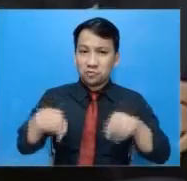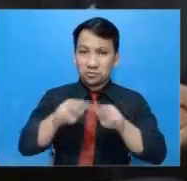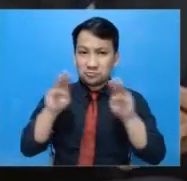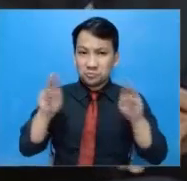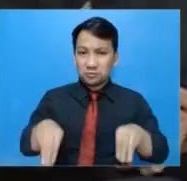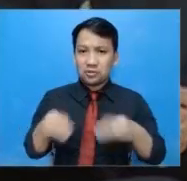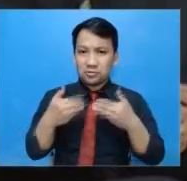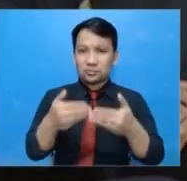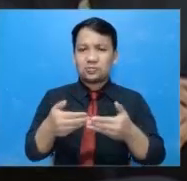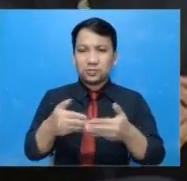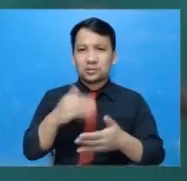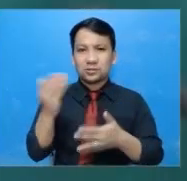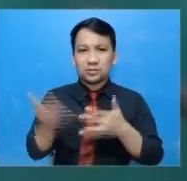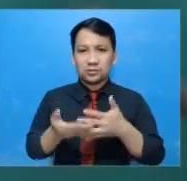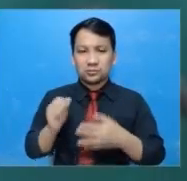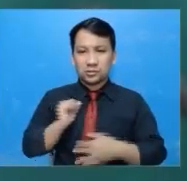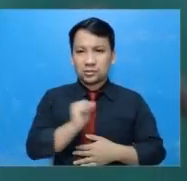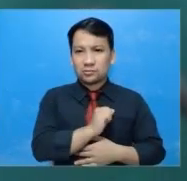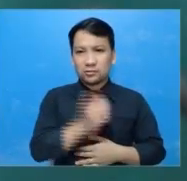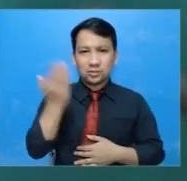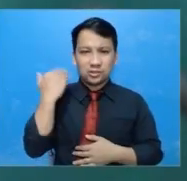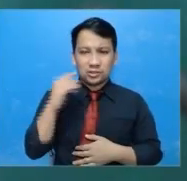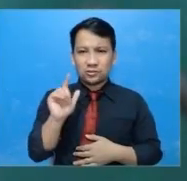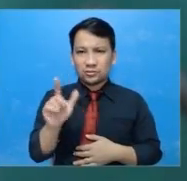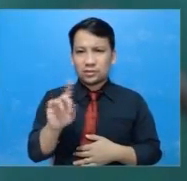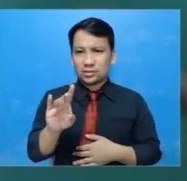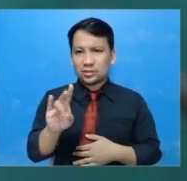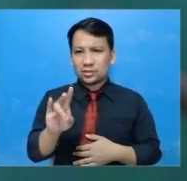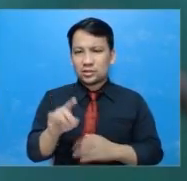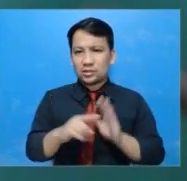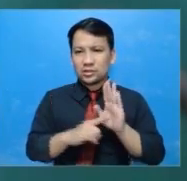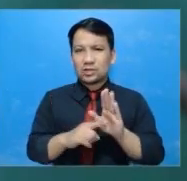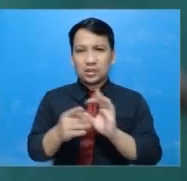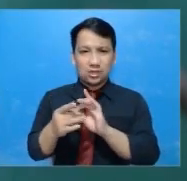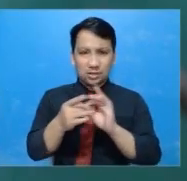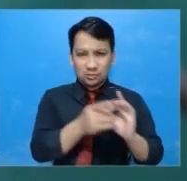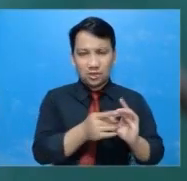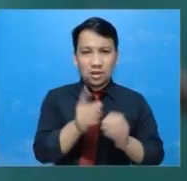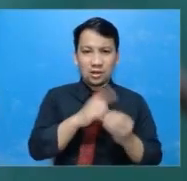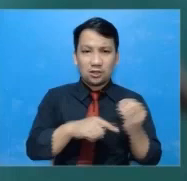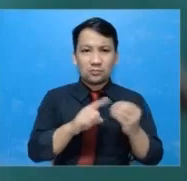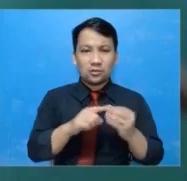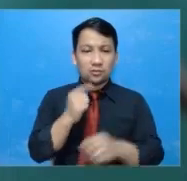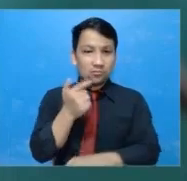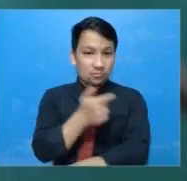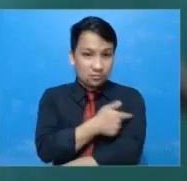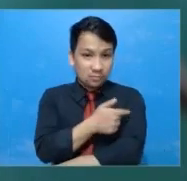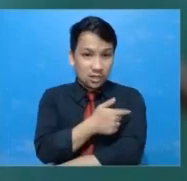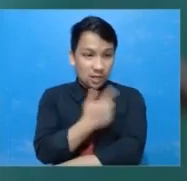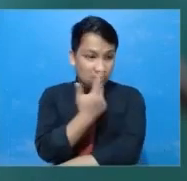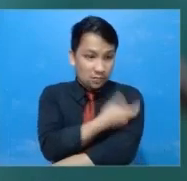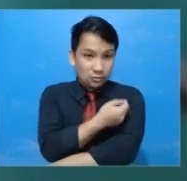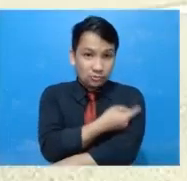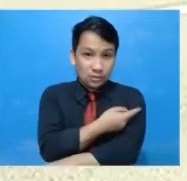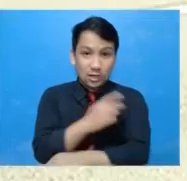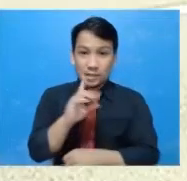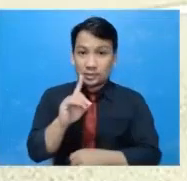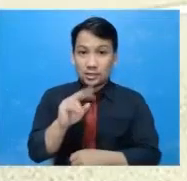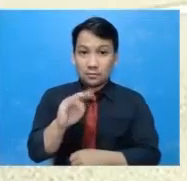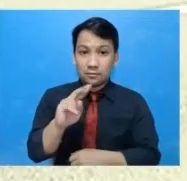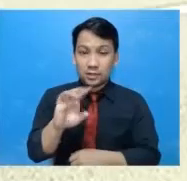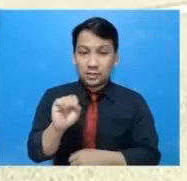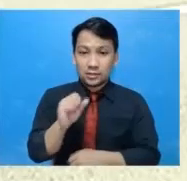humarap sa pagdinig ng Senado noong 2017 si Aquino kaugnay naman sa issue ng bakuna kontra dengue na dengvac siya. Pagkatapos